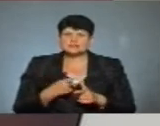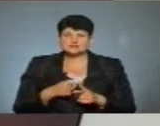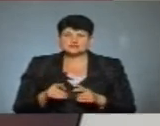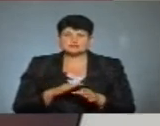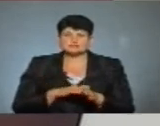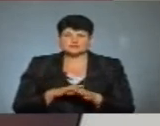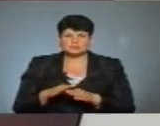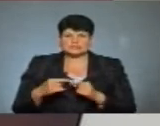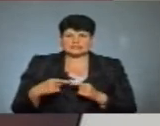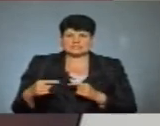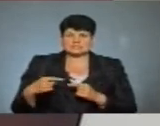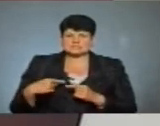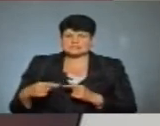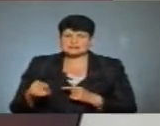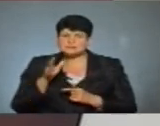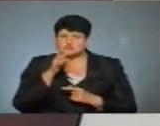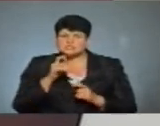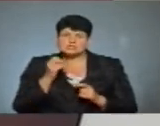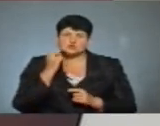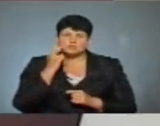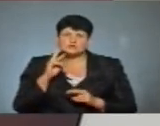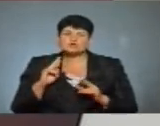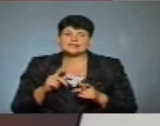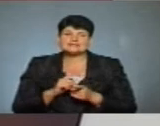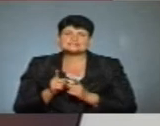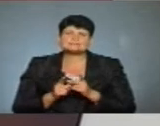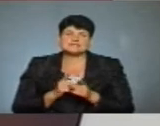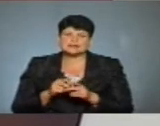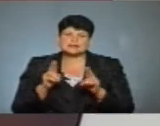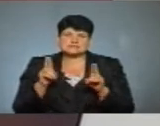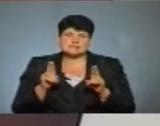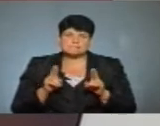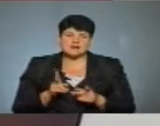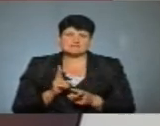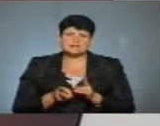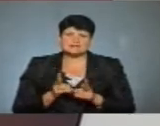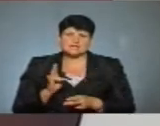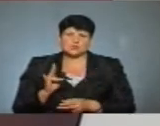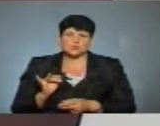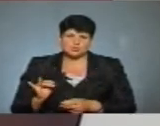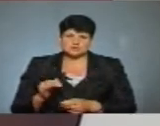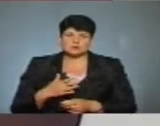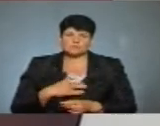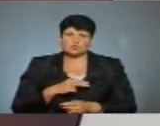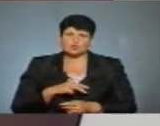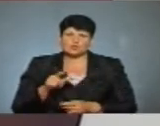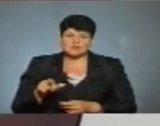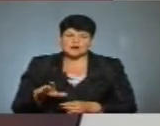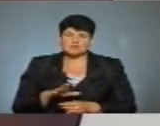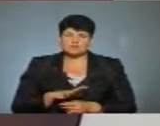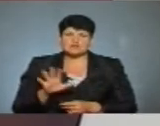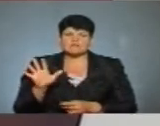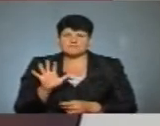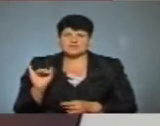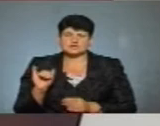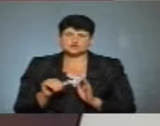школярі дистанції під час обіду, та як змінилися правила на кухні? Моя колега Діана Ярошенко побувала в 5-й та